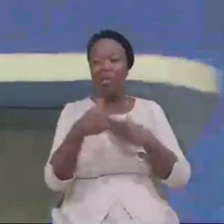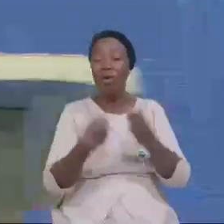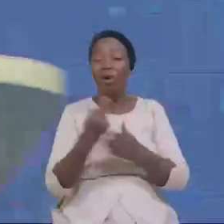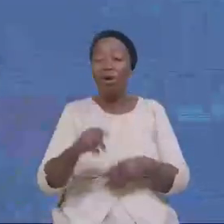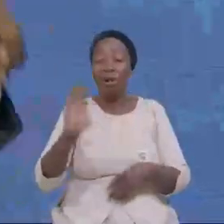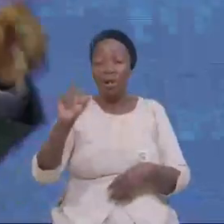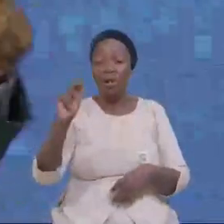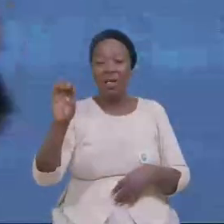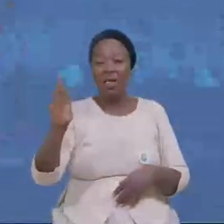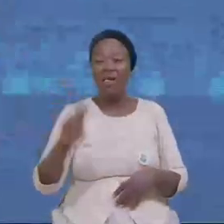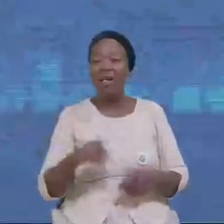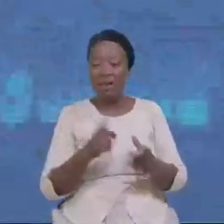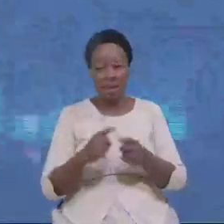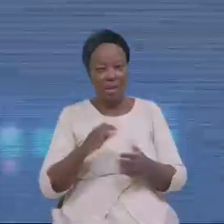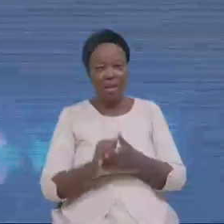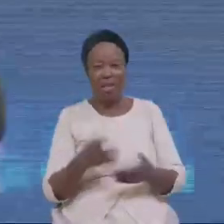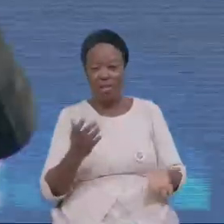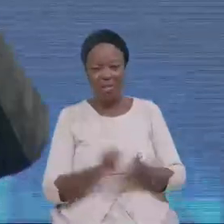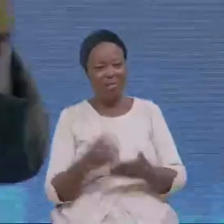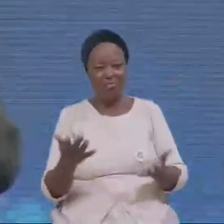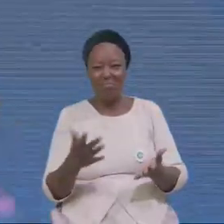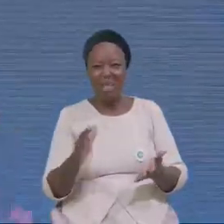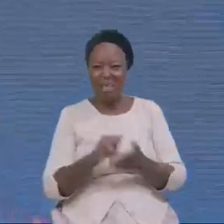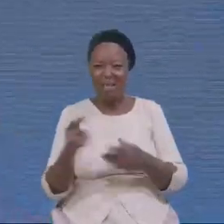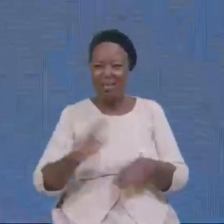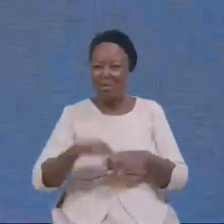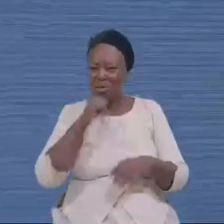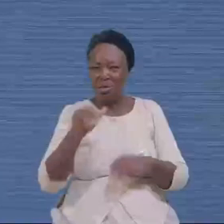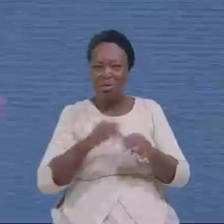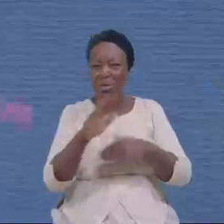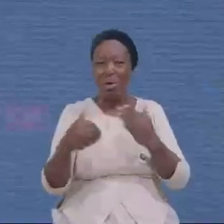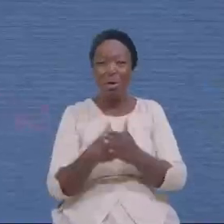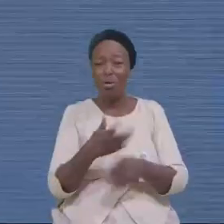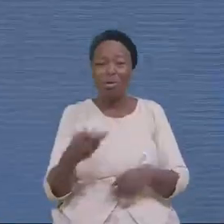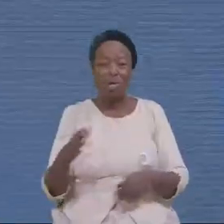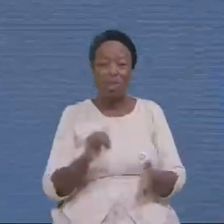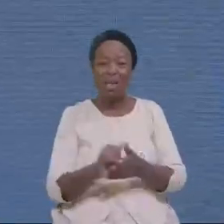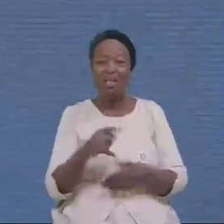la leucémie. Il te flatte. Cette chose ne fait rien.